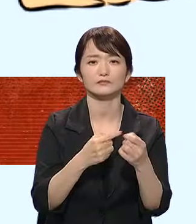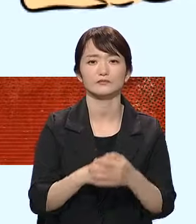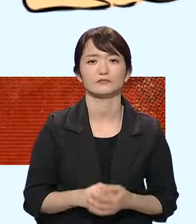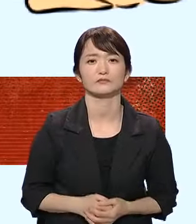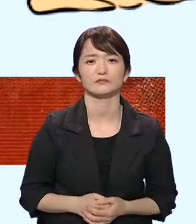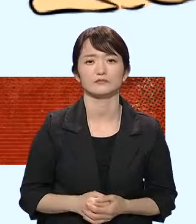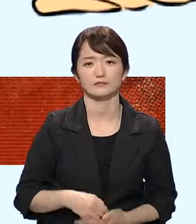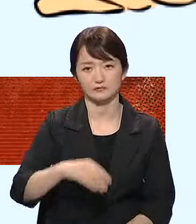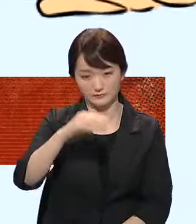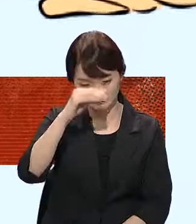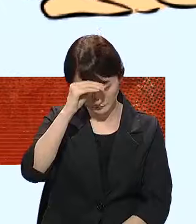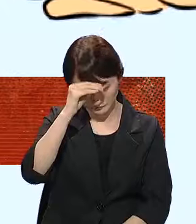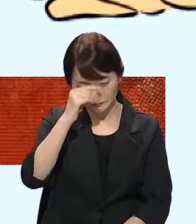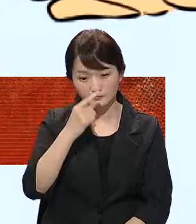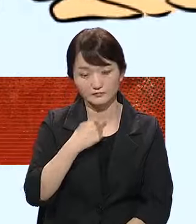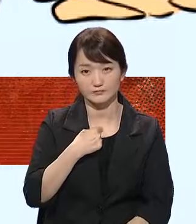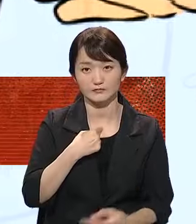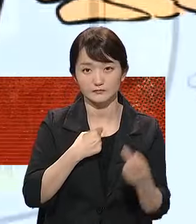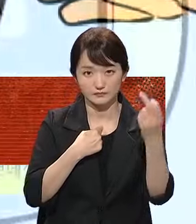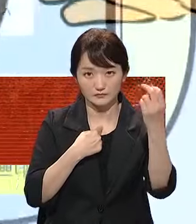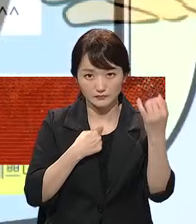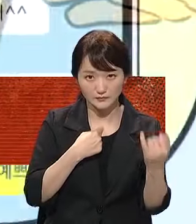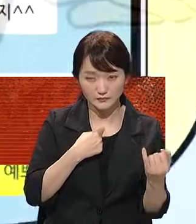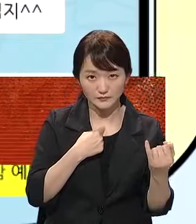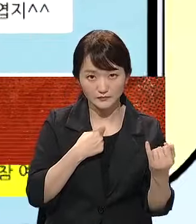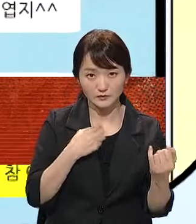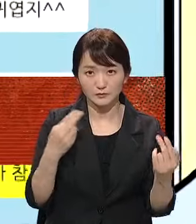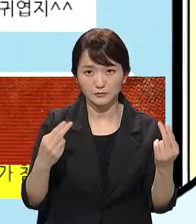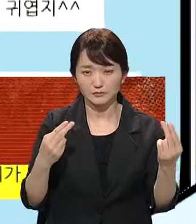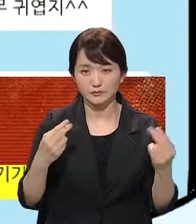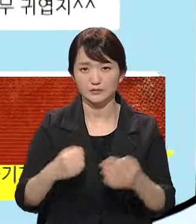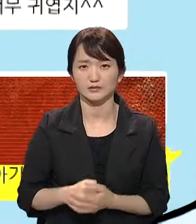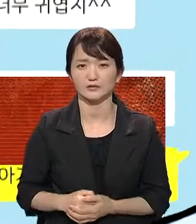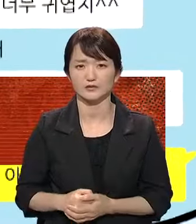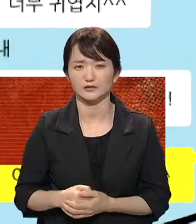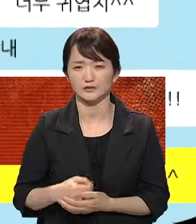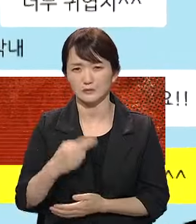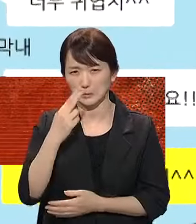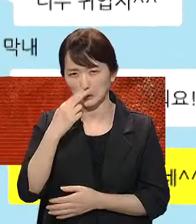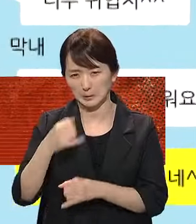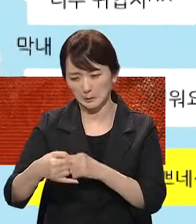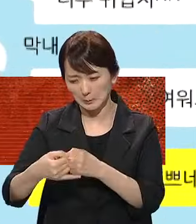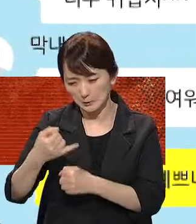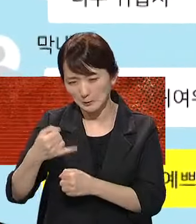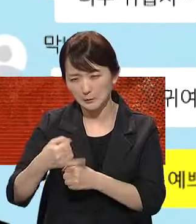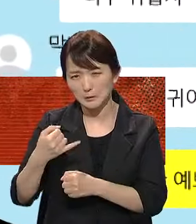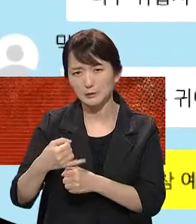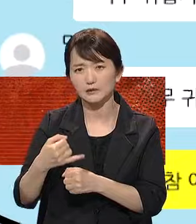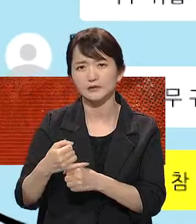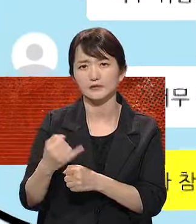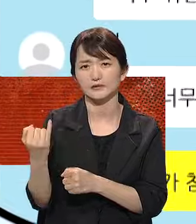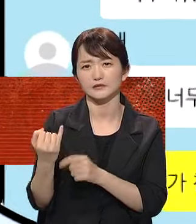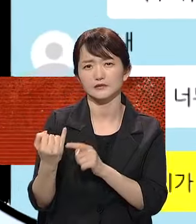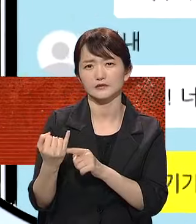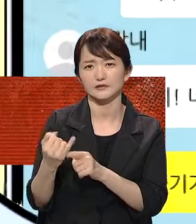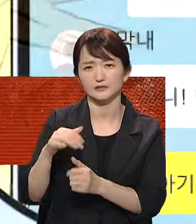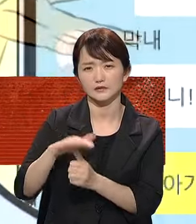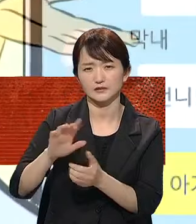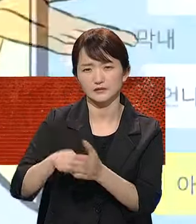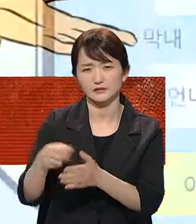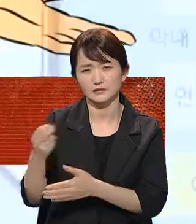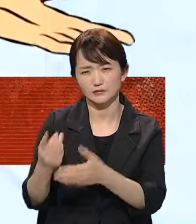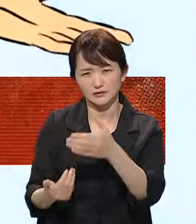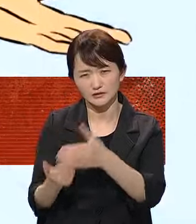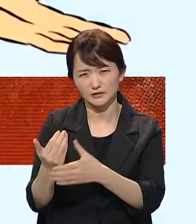반듯한 모범생이었던 오빠와 여동생의 반해서 좀 철모르던 사연자는 어릴 때부터 자주 사고를 치면서 집안을 시끄럽게